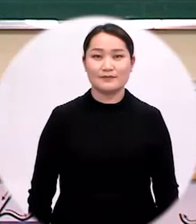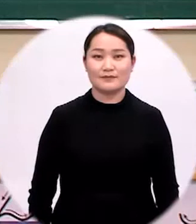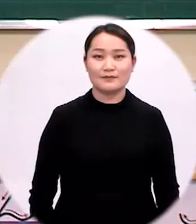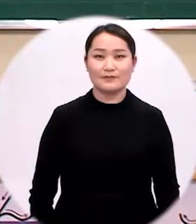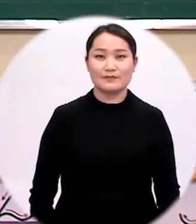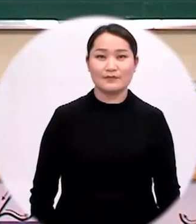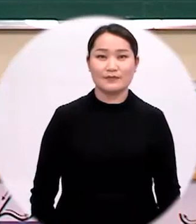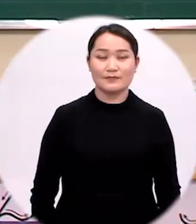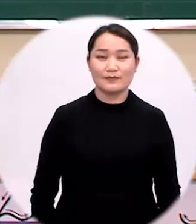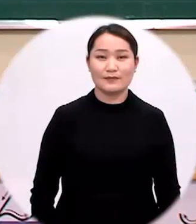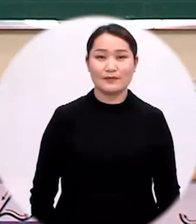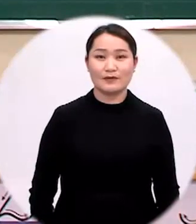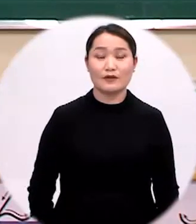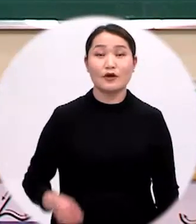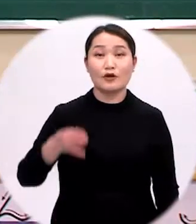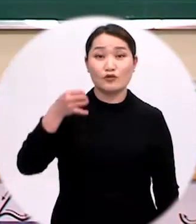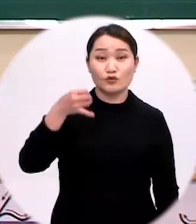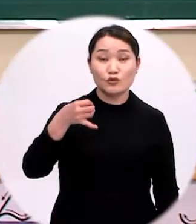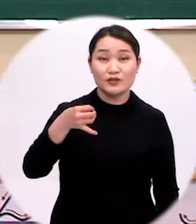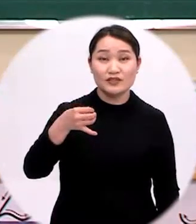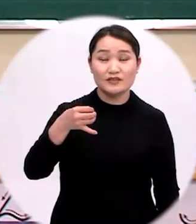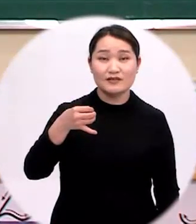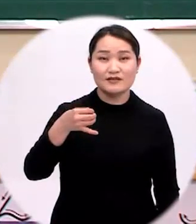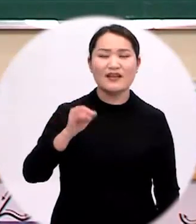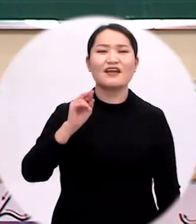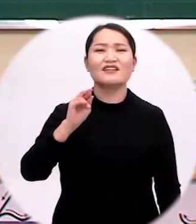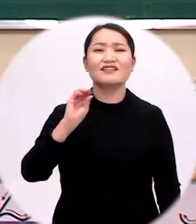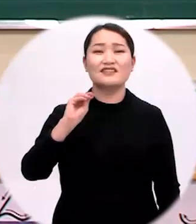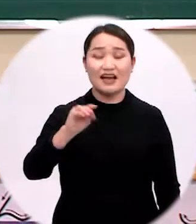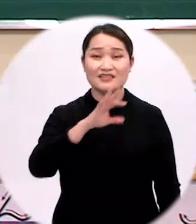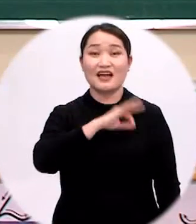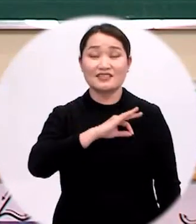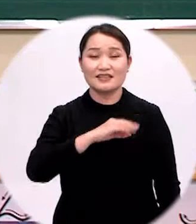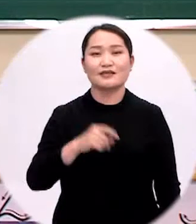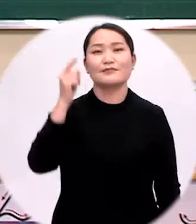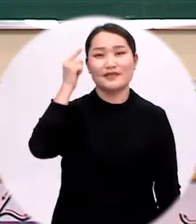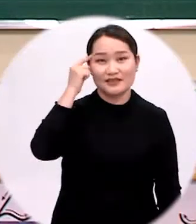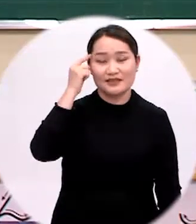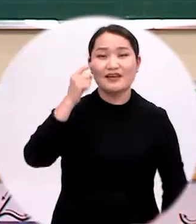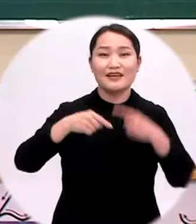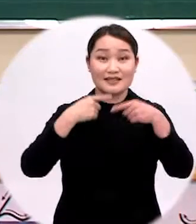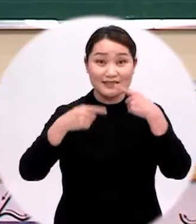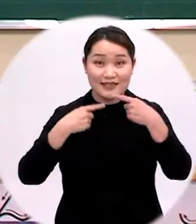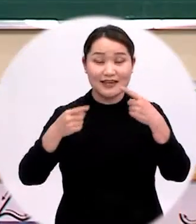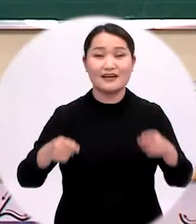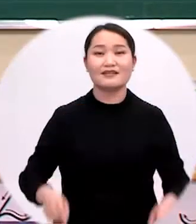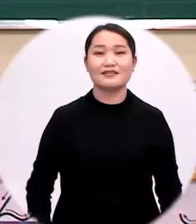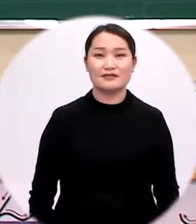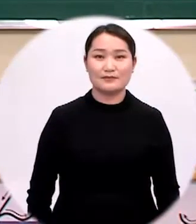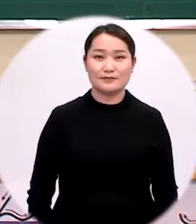Юулүр химээх энэ хэрэгслийг яаж хэрэглэх вэ? Юунд хэрэглэх вэ гэдэг тухай ярилцлаа.